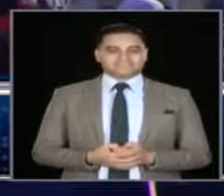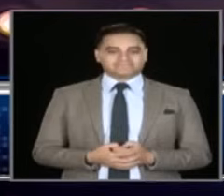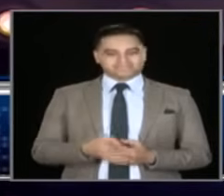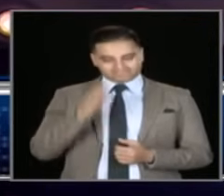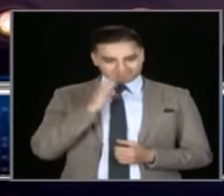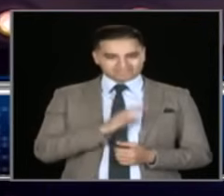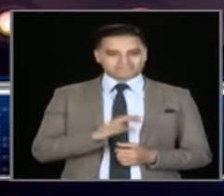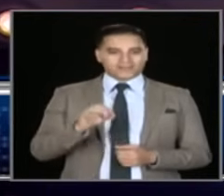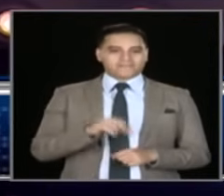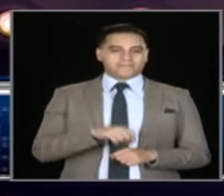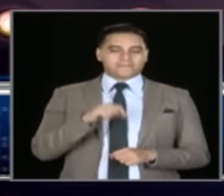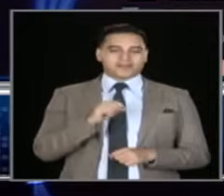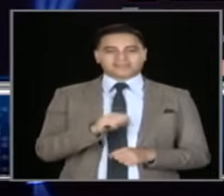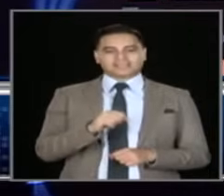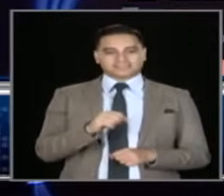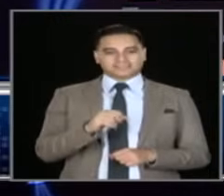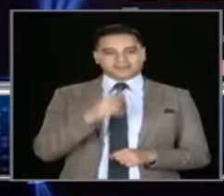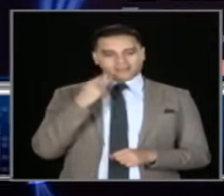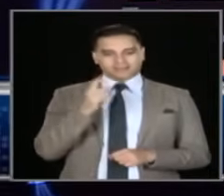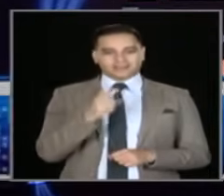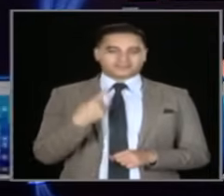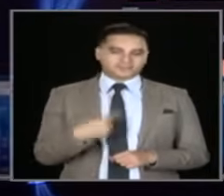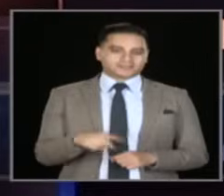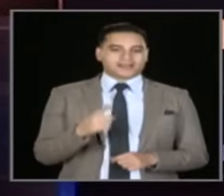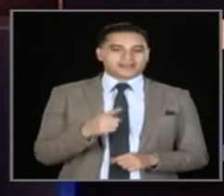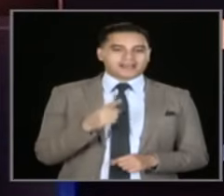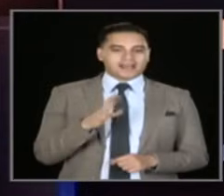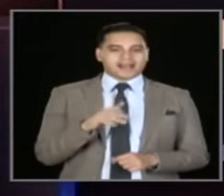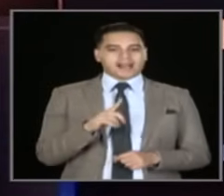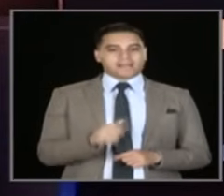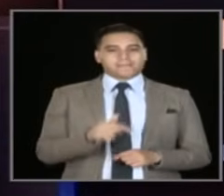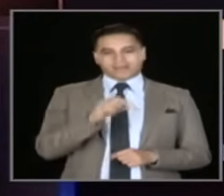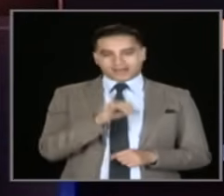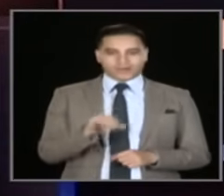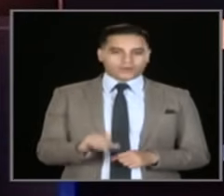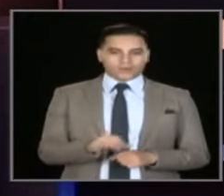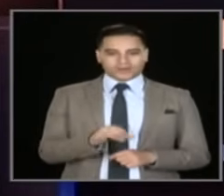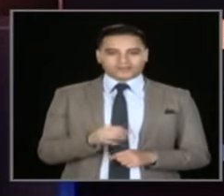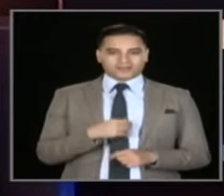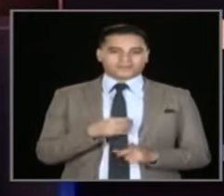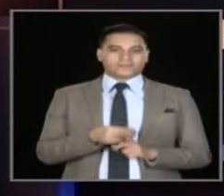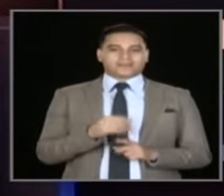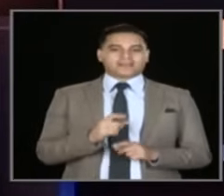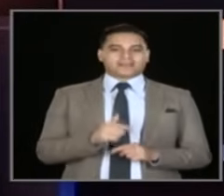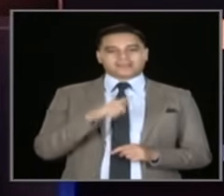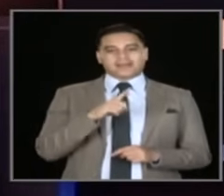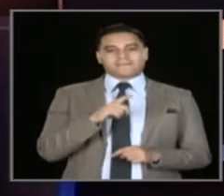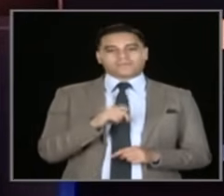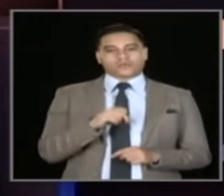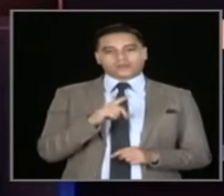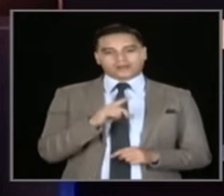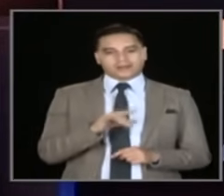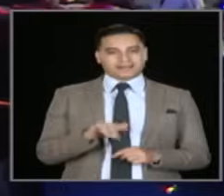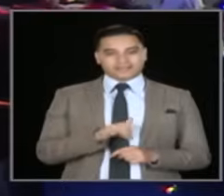أشهر مدن في الجنوب الإيطالي. برافو عليك يا هلباوي. أنا مشجع لنادي نابولي. برافو عليك. طبعا